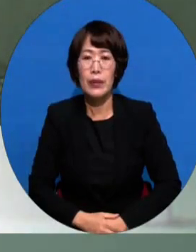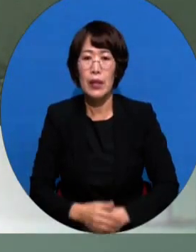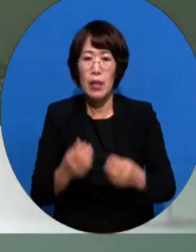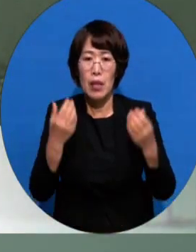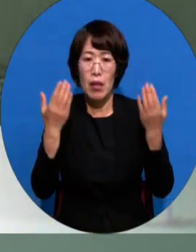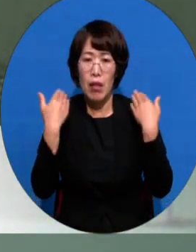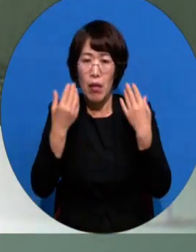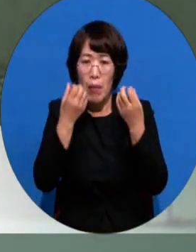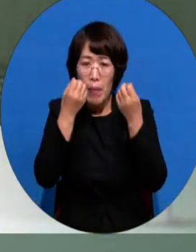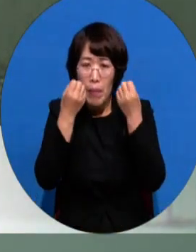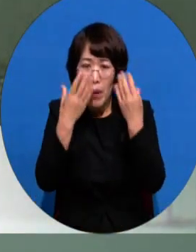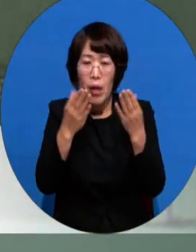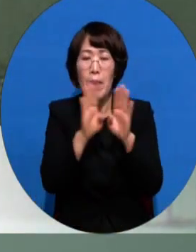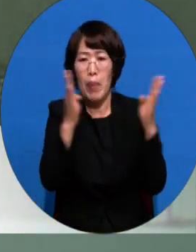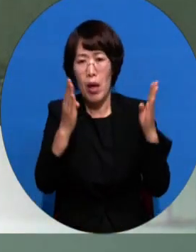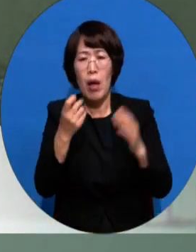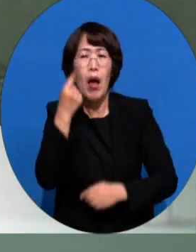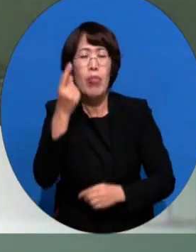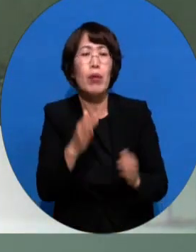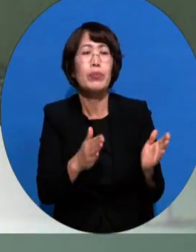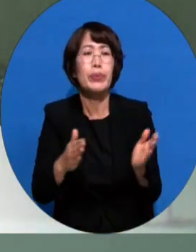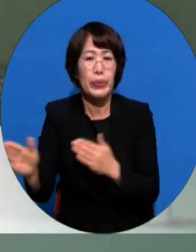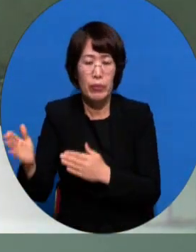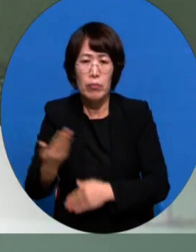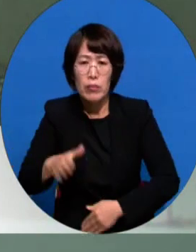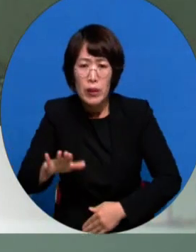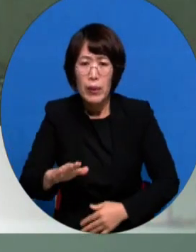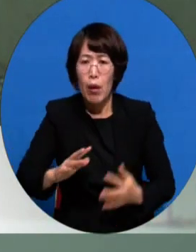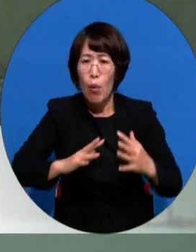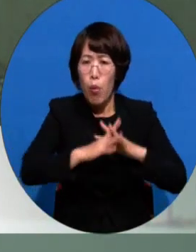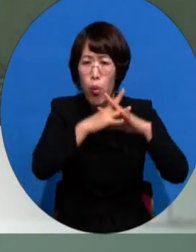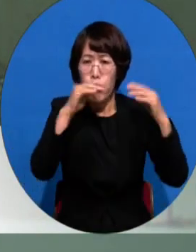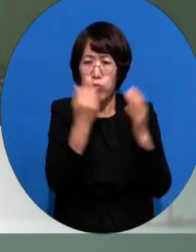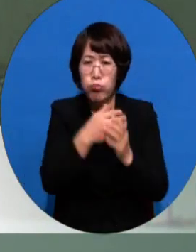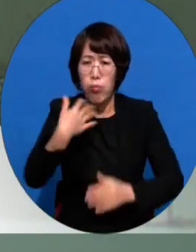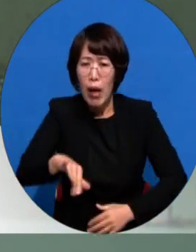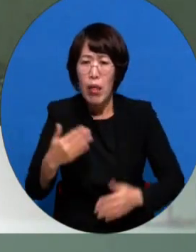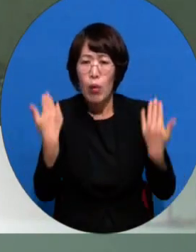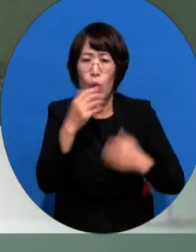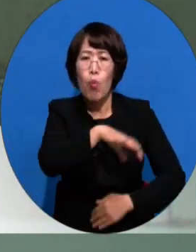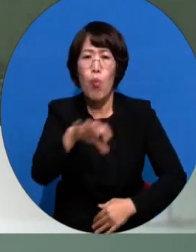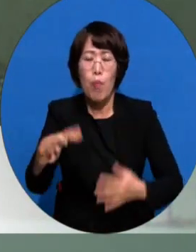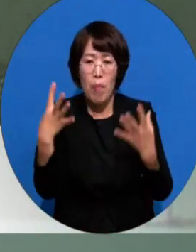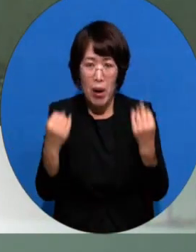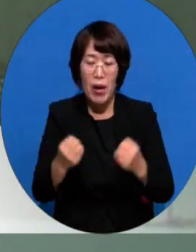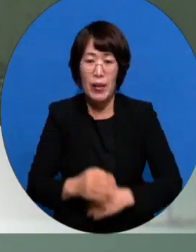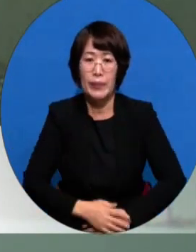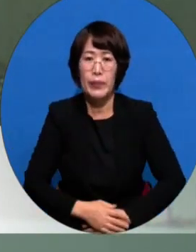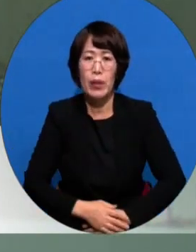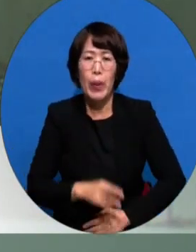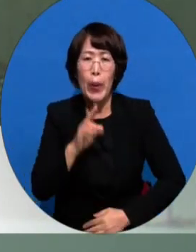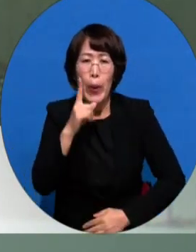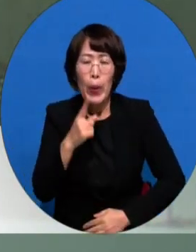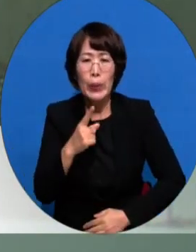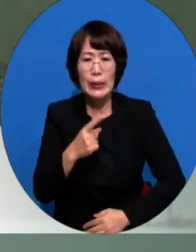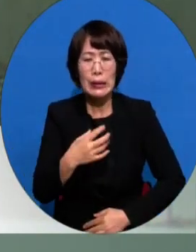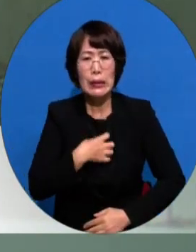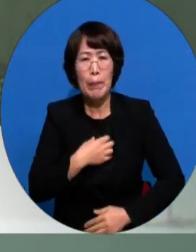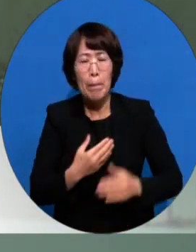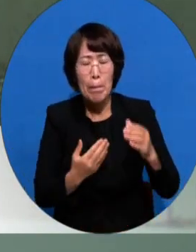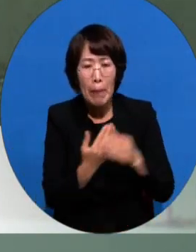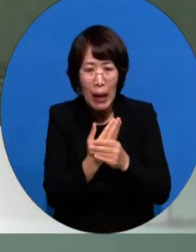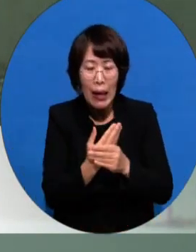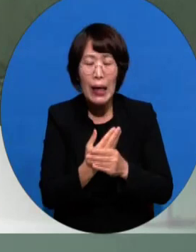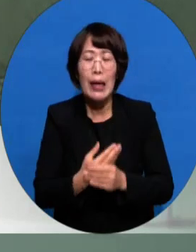새 학기가 시작된 지 한 달이 지났지만 아직도 공사가 한창인 학교가 많습니다. 혹여 안전사고가